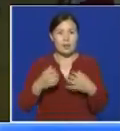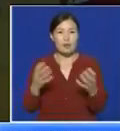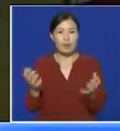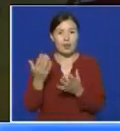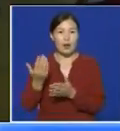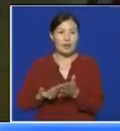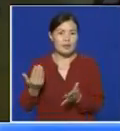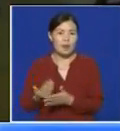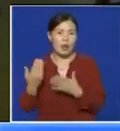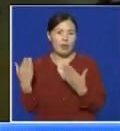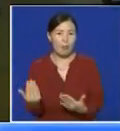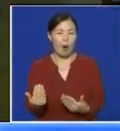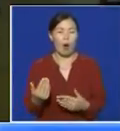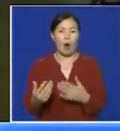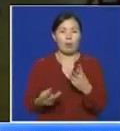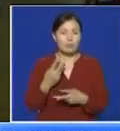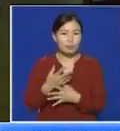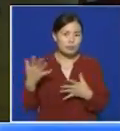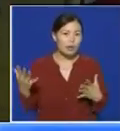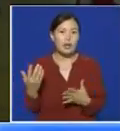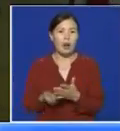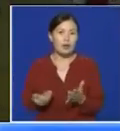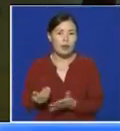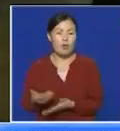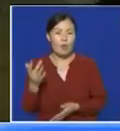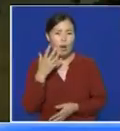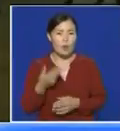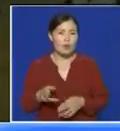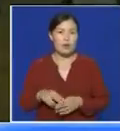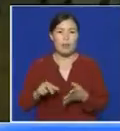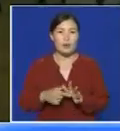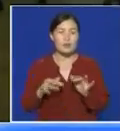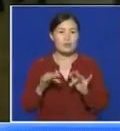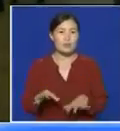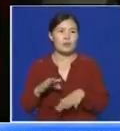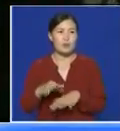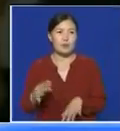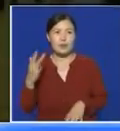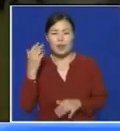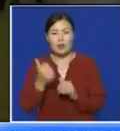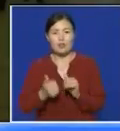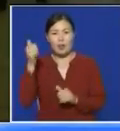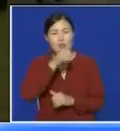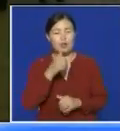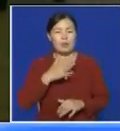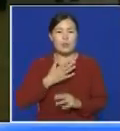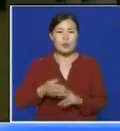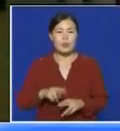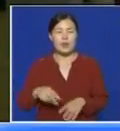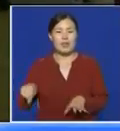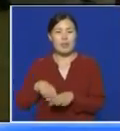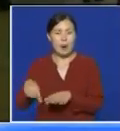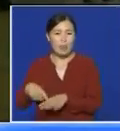салтын насихаттап, дене белсенділігін арттыру жөнінде осындай мақсатта осы шара ұйымдастырып жатыр. Жылдан жылға біздің осы